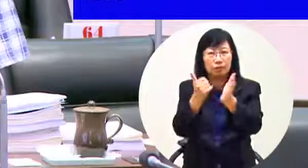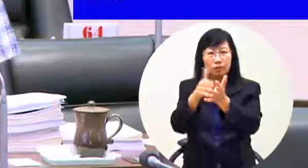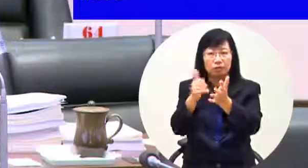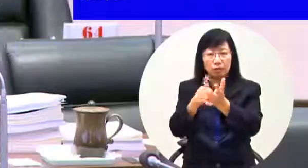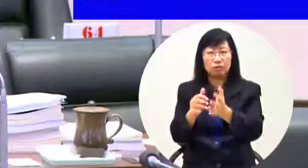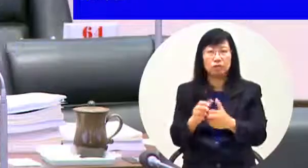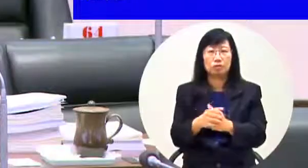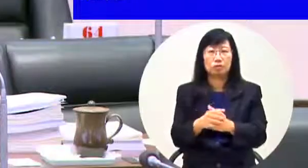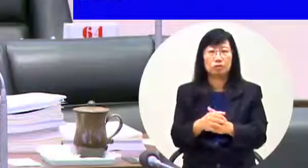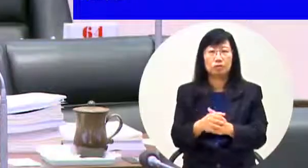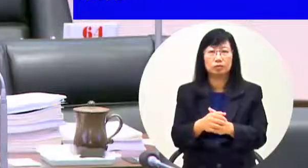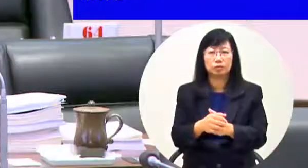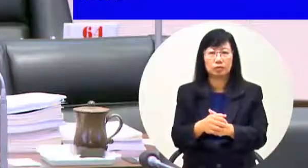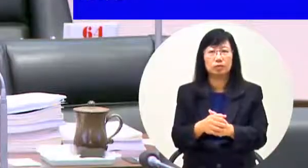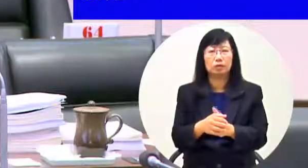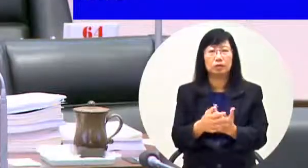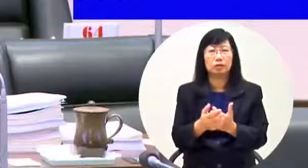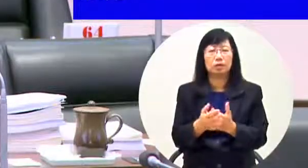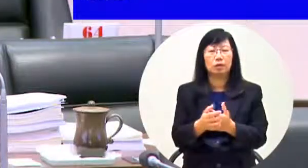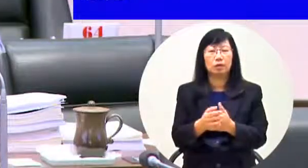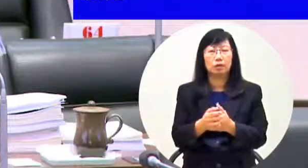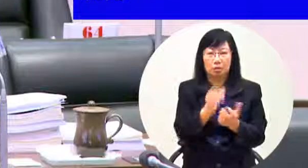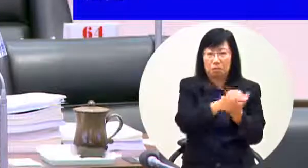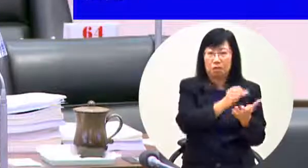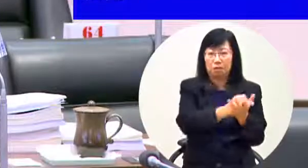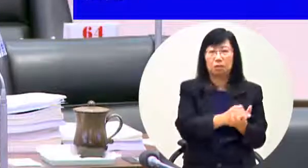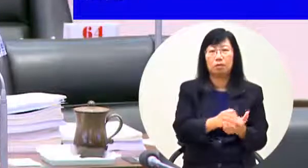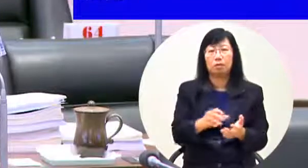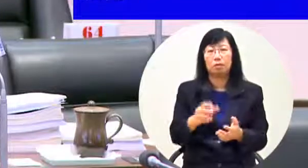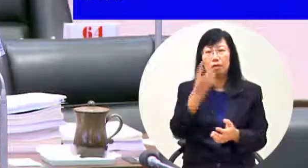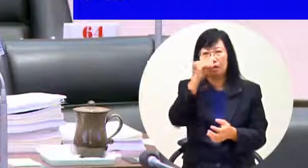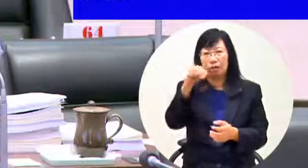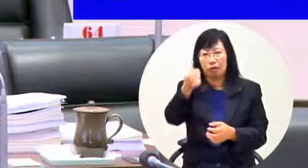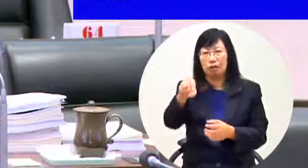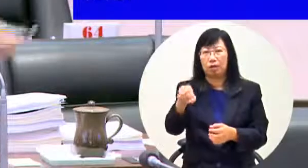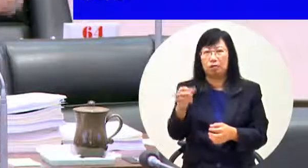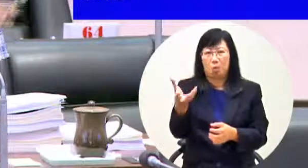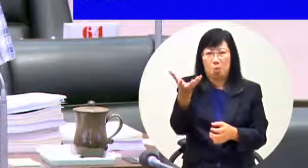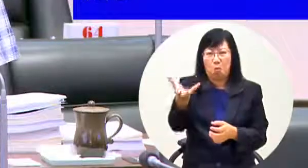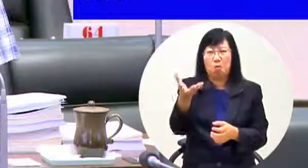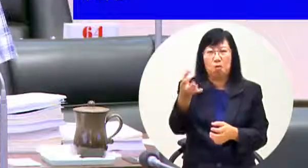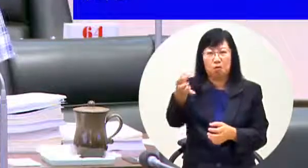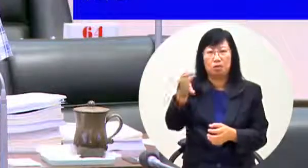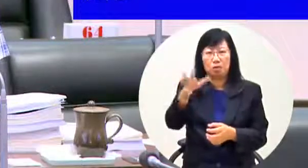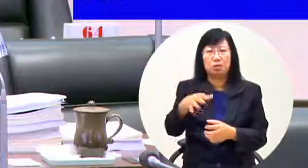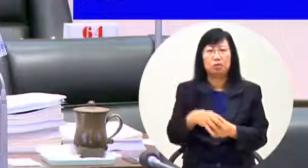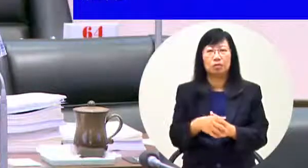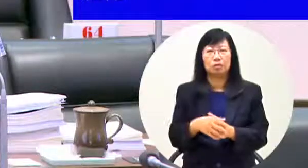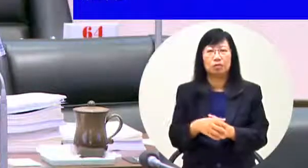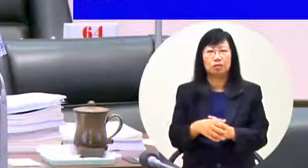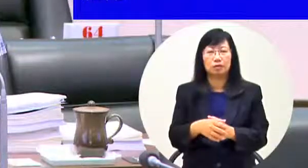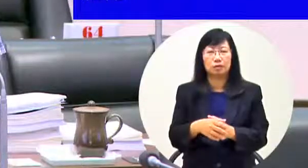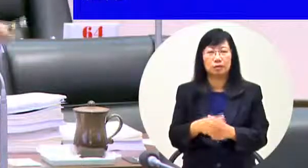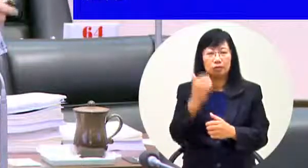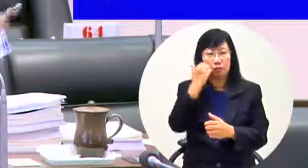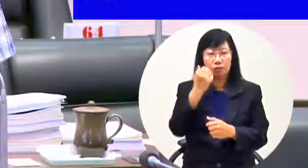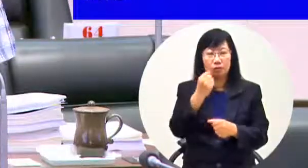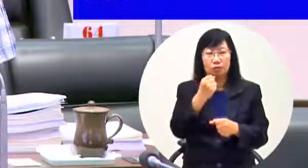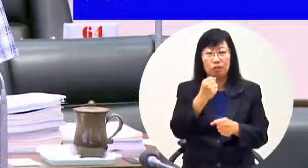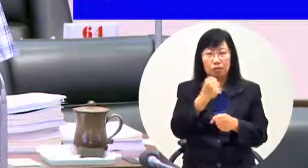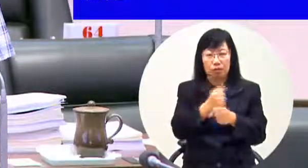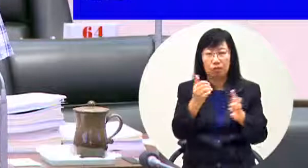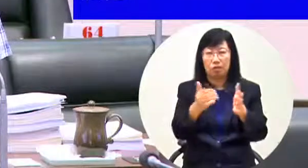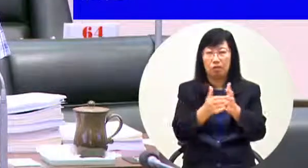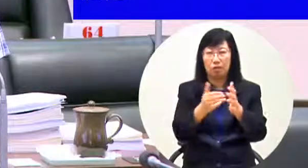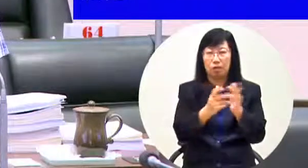贵。啊，如果真正大家拢雨露均沾，站那么多，大家都很爽。不然你回去，